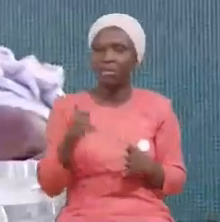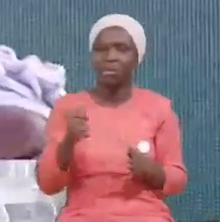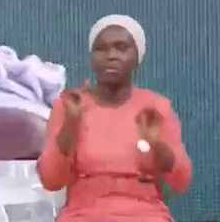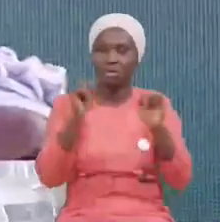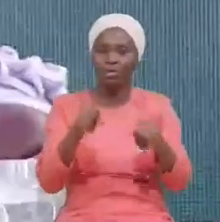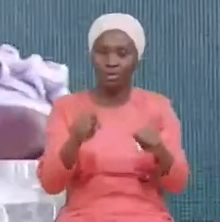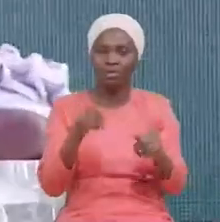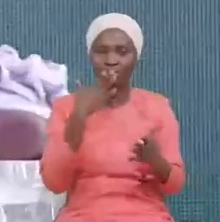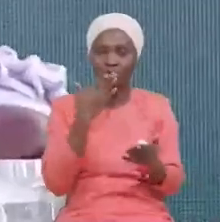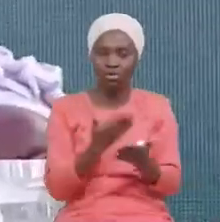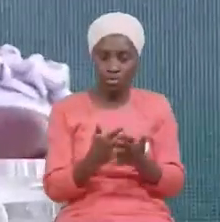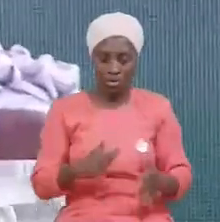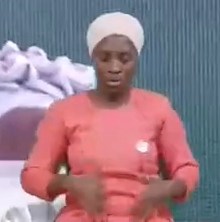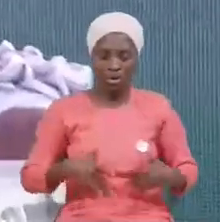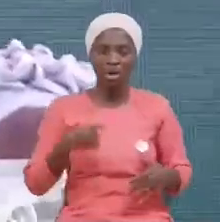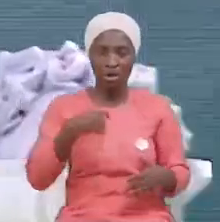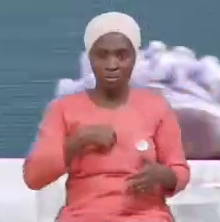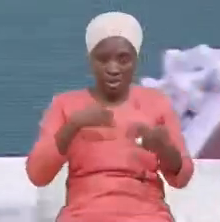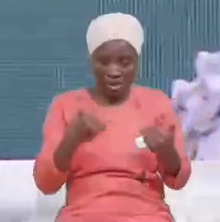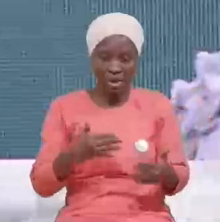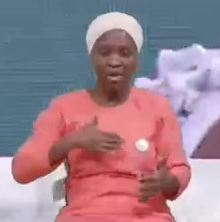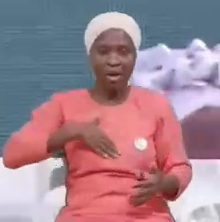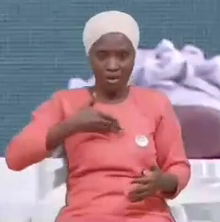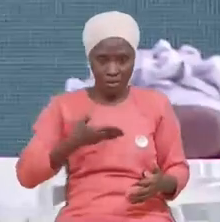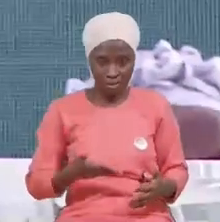Mène une vie proactive. Je suis bien disposé.